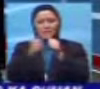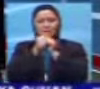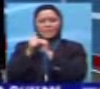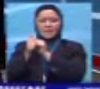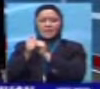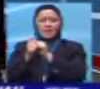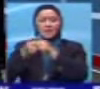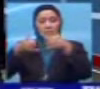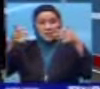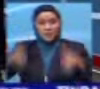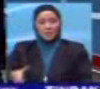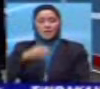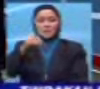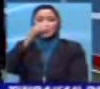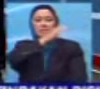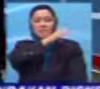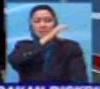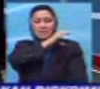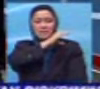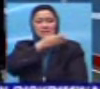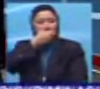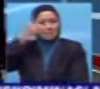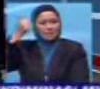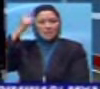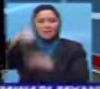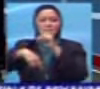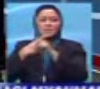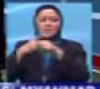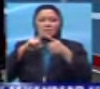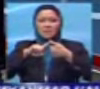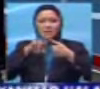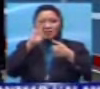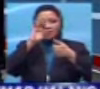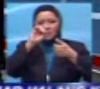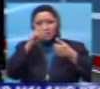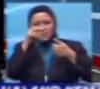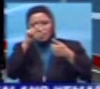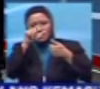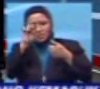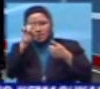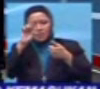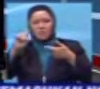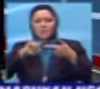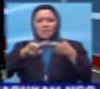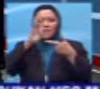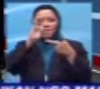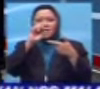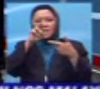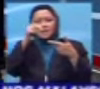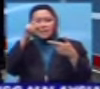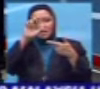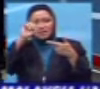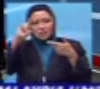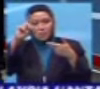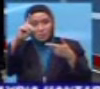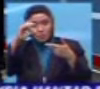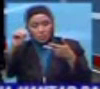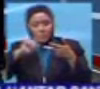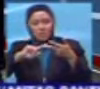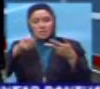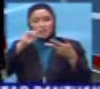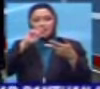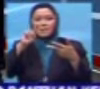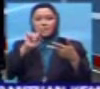jurulatih terbaik dunia antaranya Cristiano Ronaldo, Lionel Messi, Antoine Griezmann, Fernando Santos dan Zinedine Zidane pada